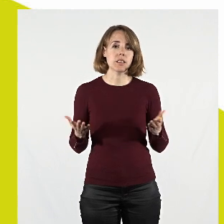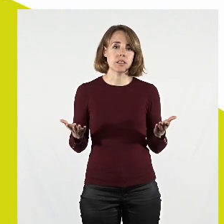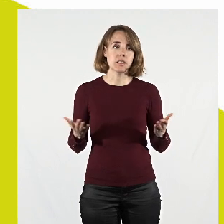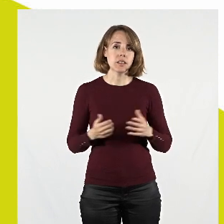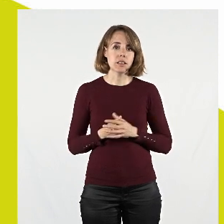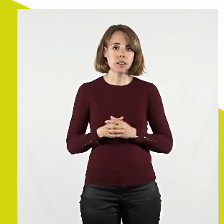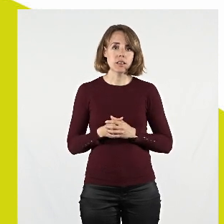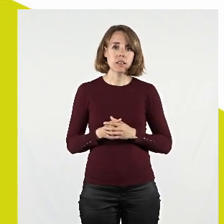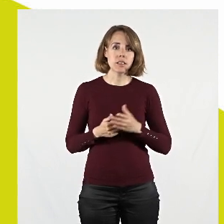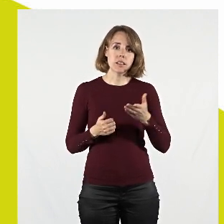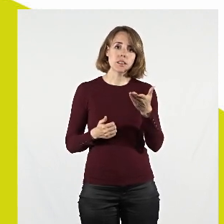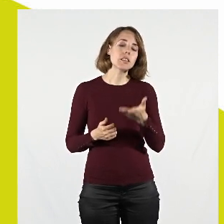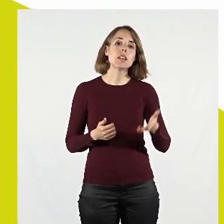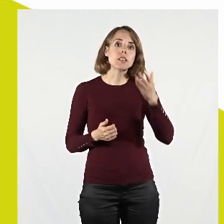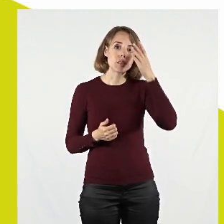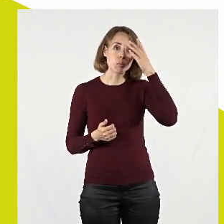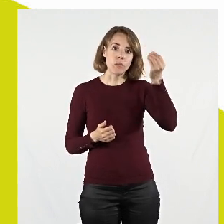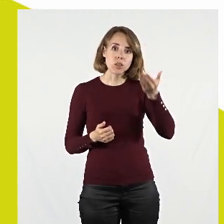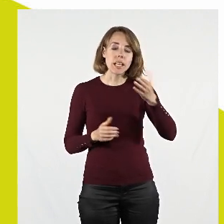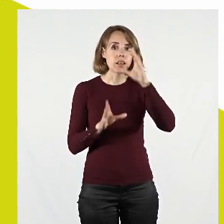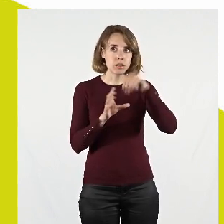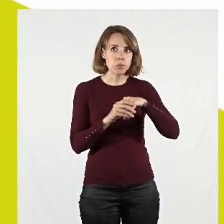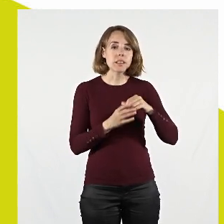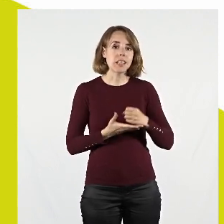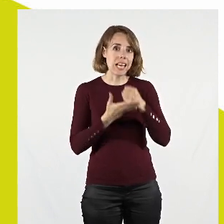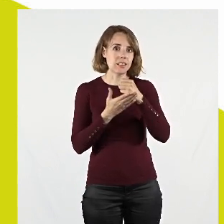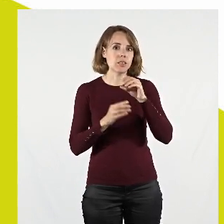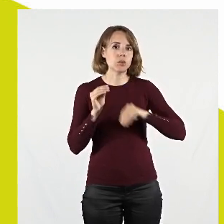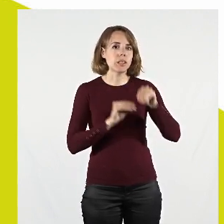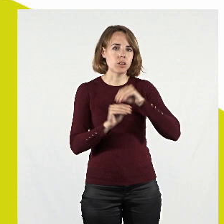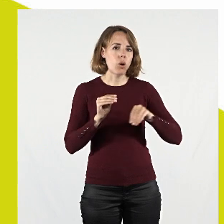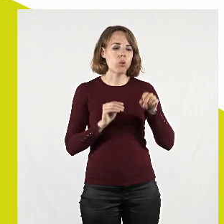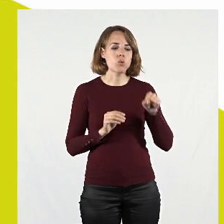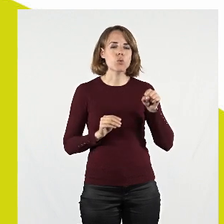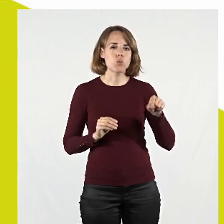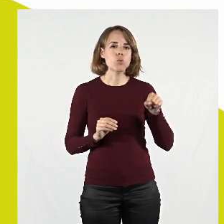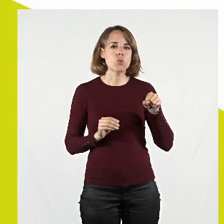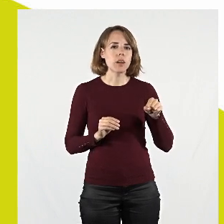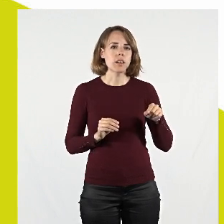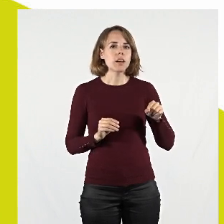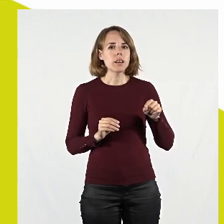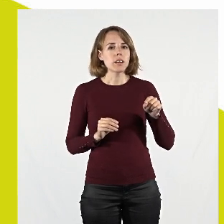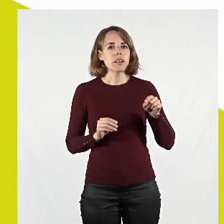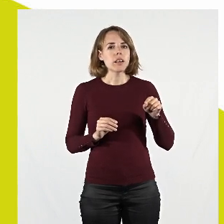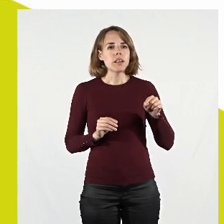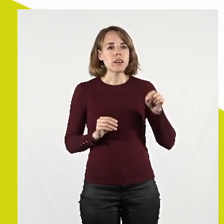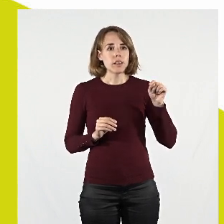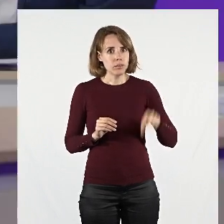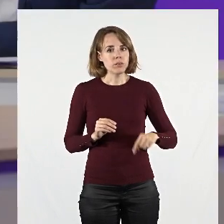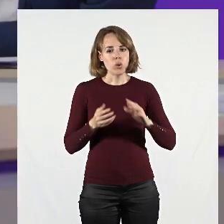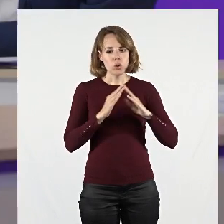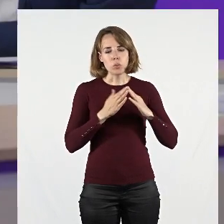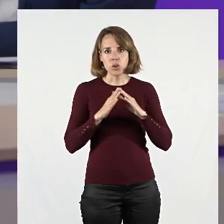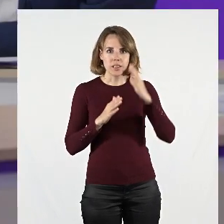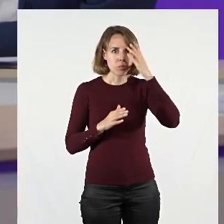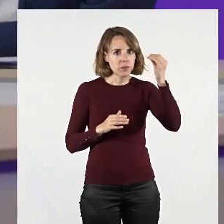sont des professionnels, et notamment les aides-soignants, sur lesquels il est vraiment important que la communauté professionnelle et la communauté universitaire se